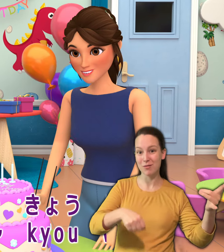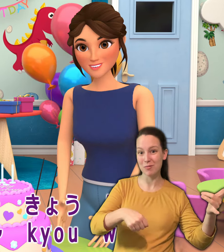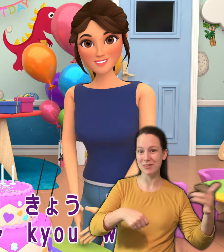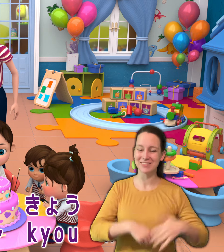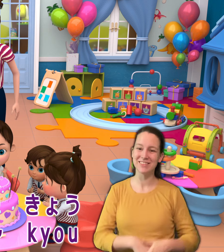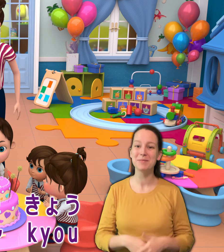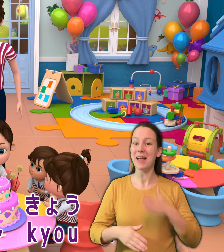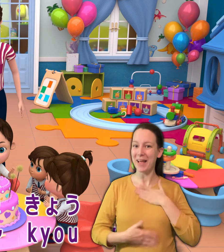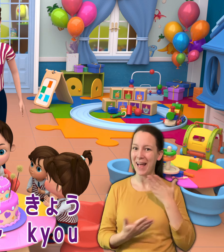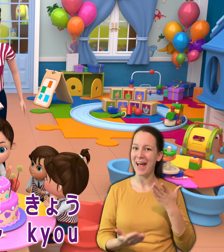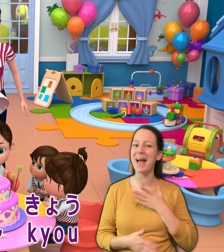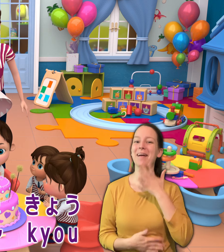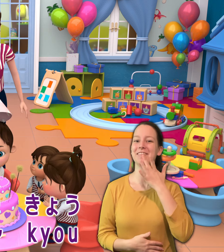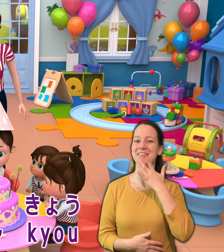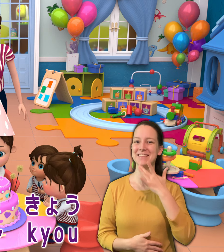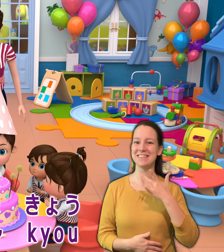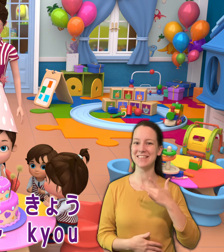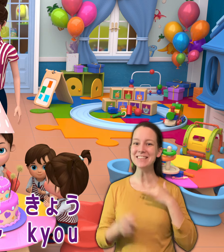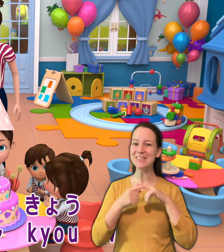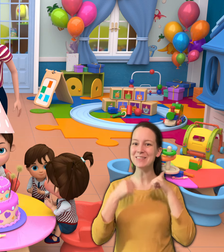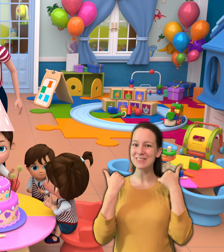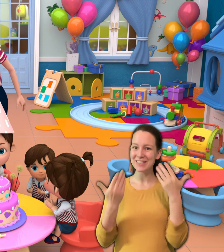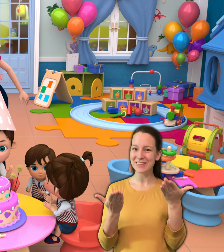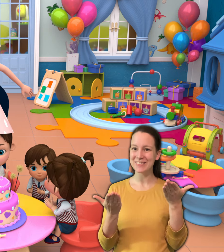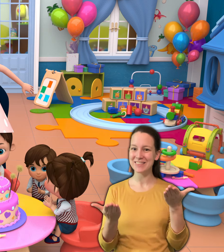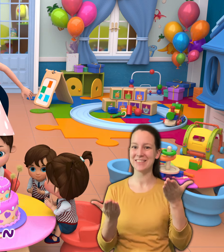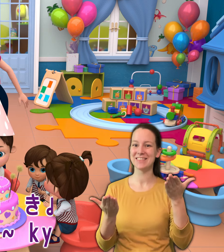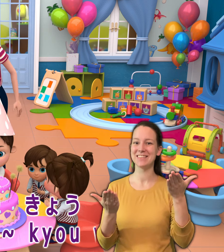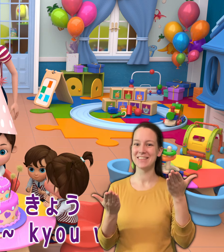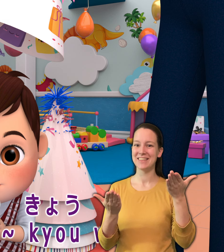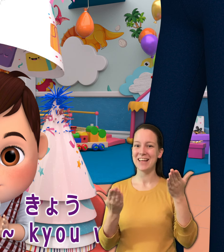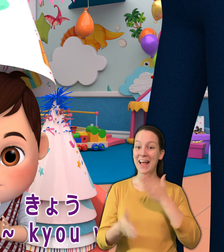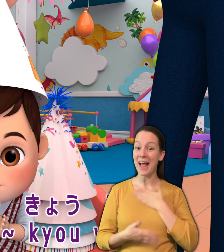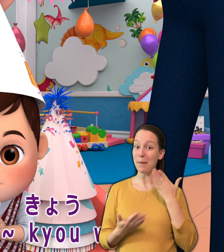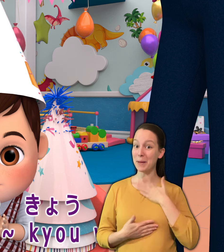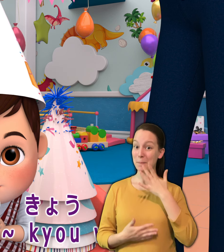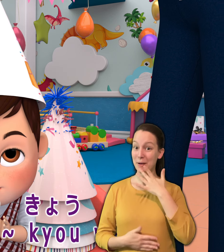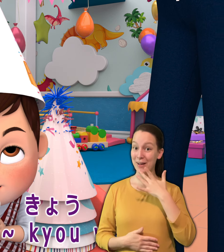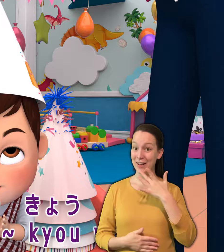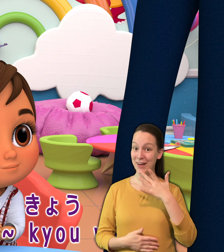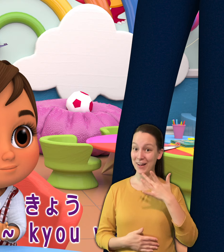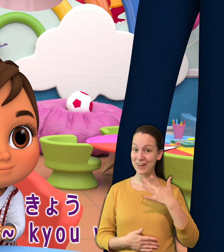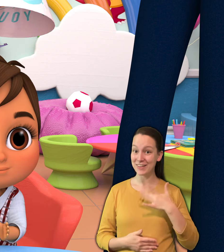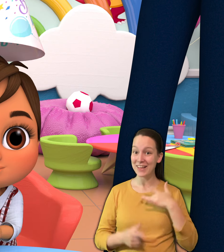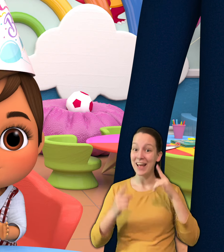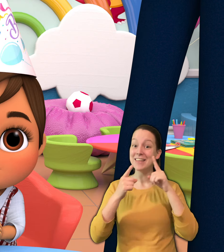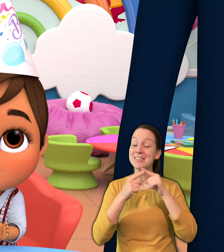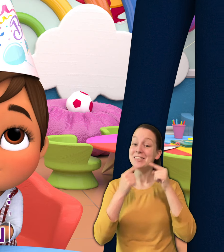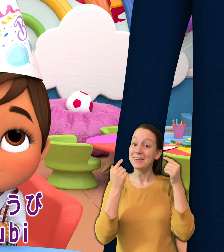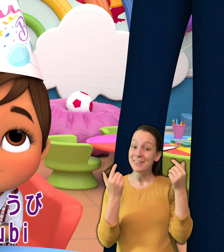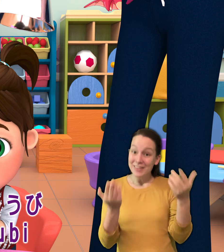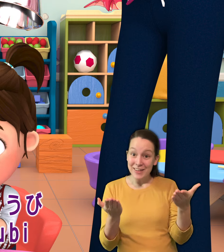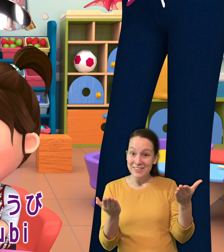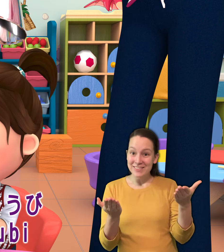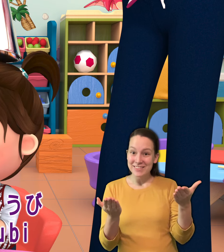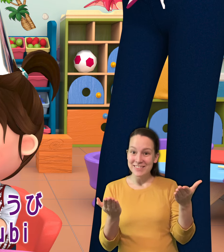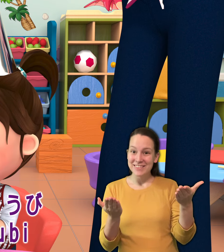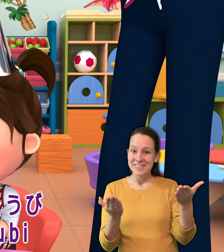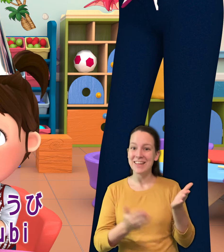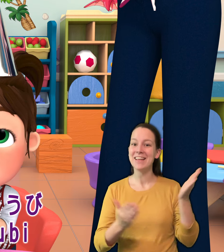嬉しいな今日は楽しいな今日は